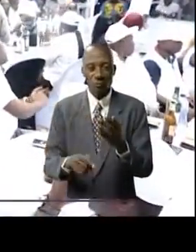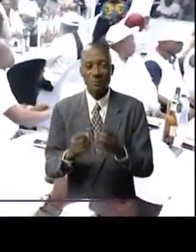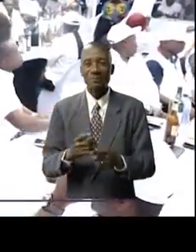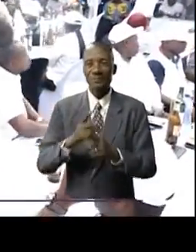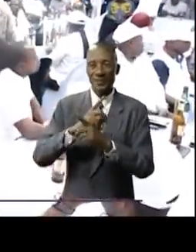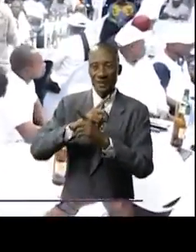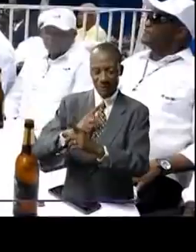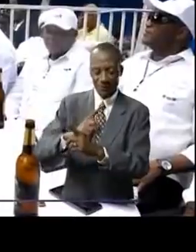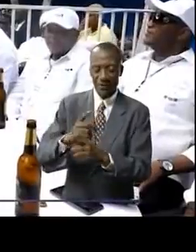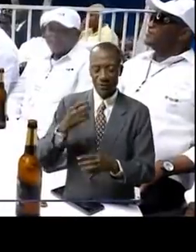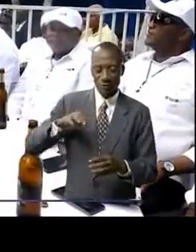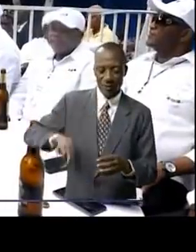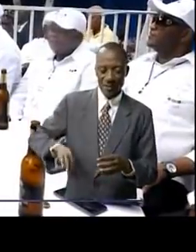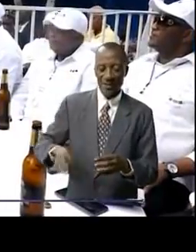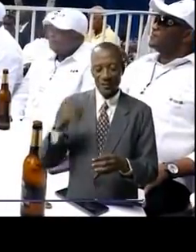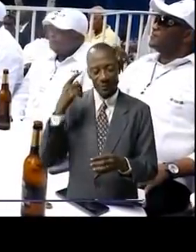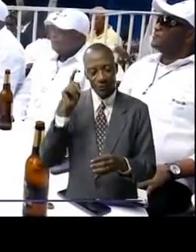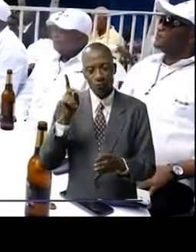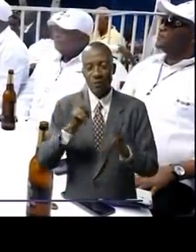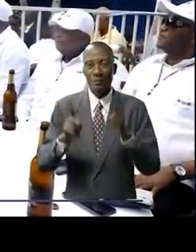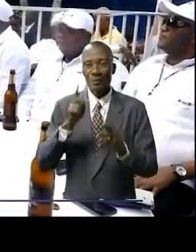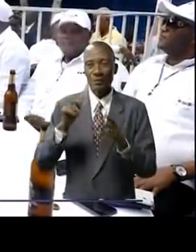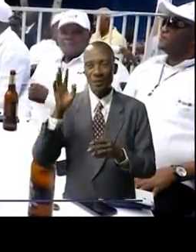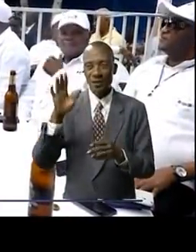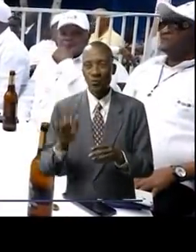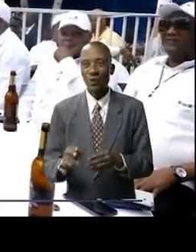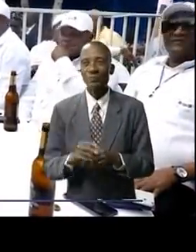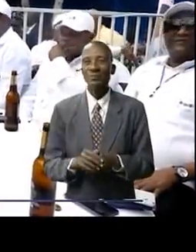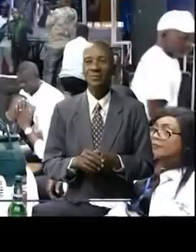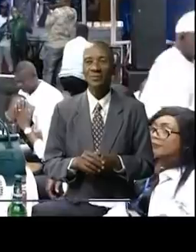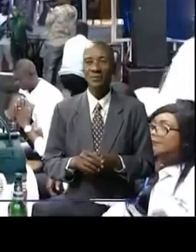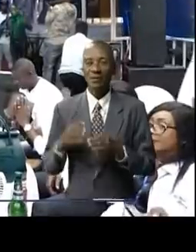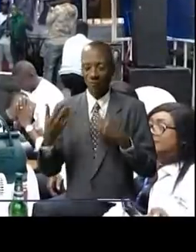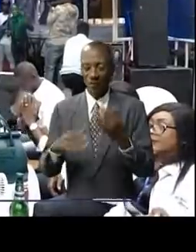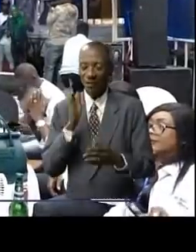des intérêts des Quinois, l'entraide mutuelle entre membres ainsi que